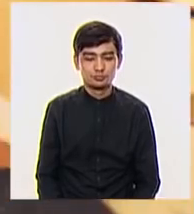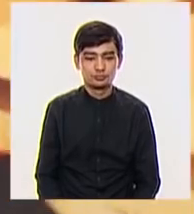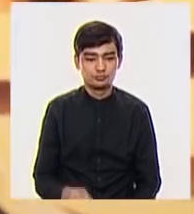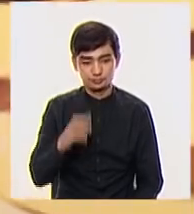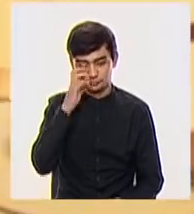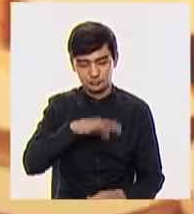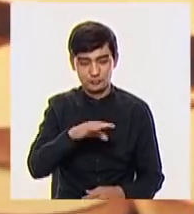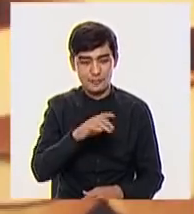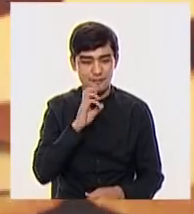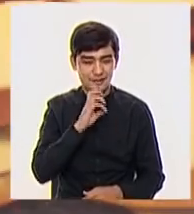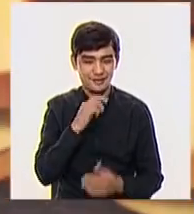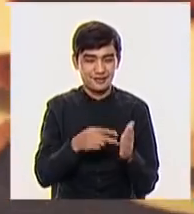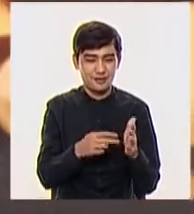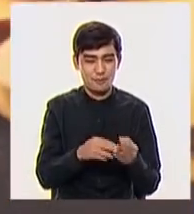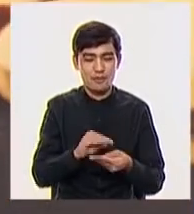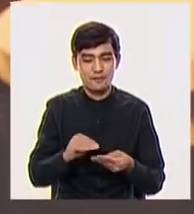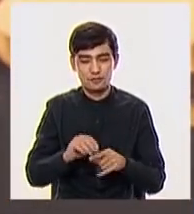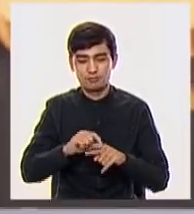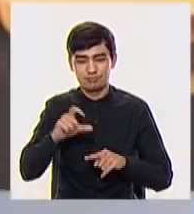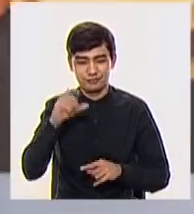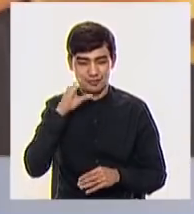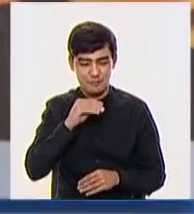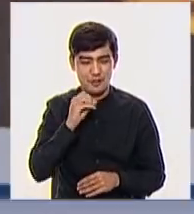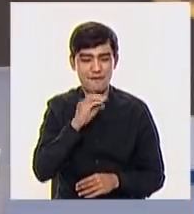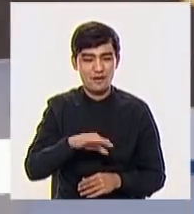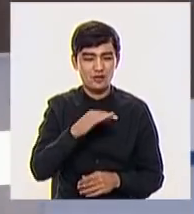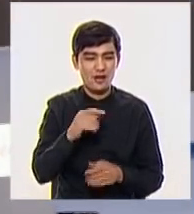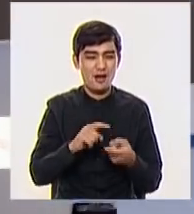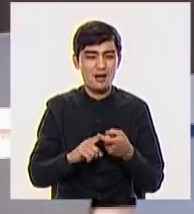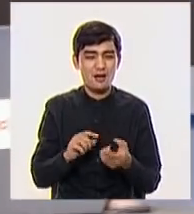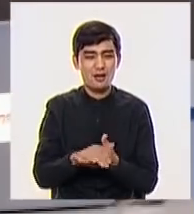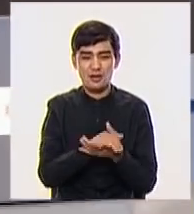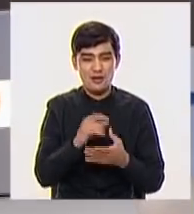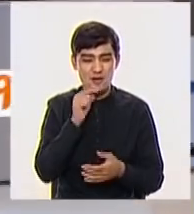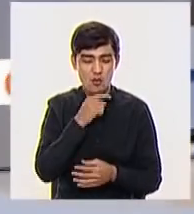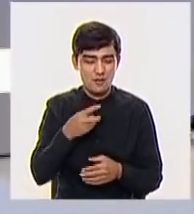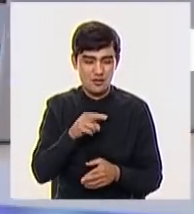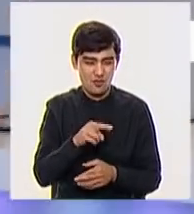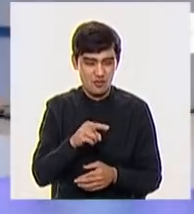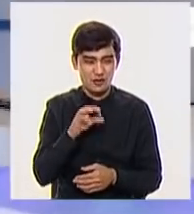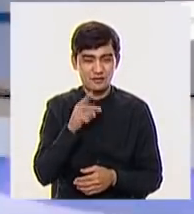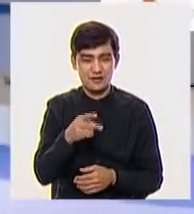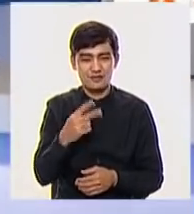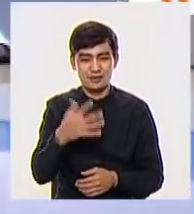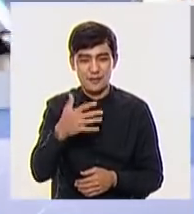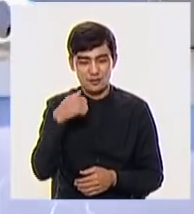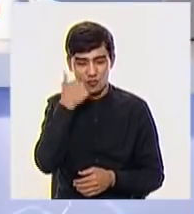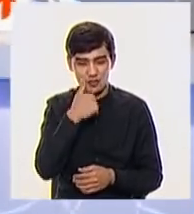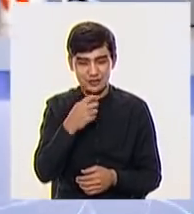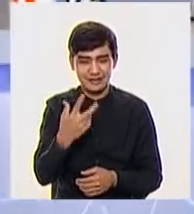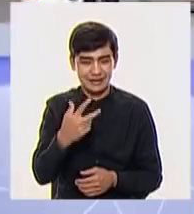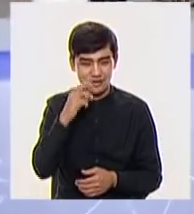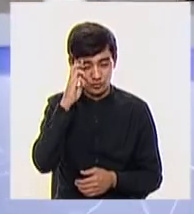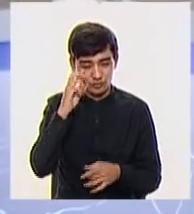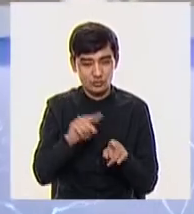Елімізде бензин бағасы тағы да қымбаттауы мүмкін. Өйткені Еуразиялық экономикалық одаққа мүше елдер 2025 жылы ортақ нарықта жанар